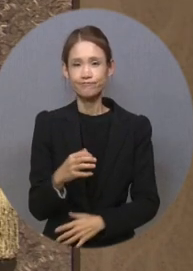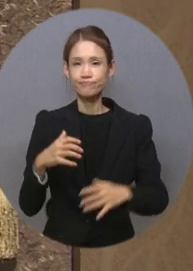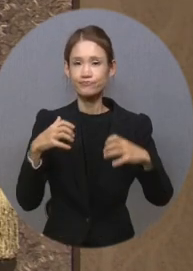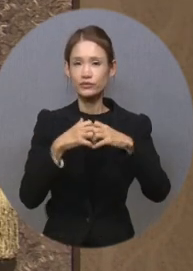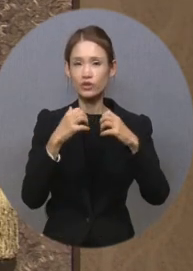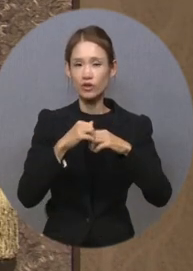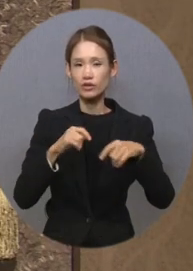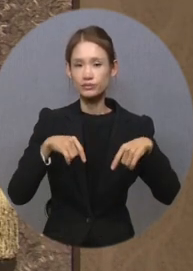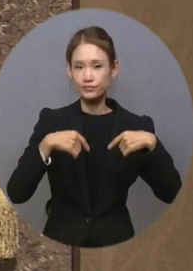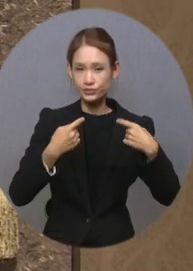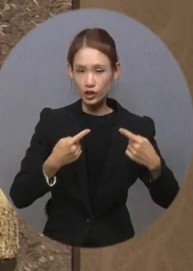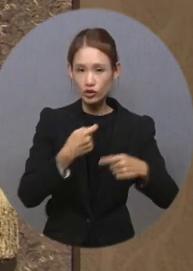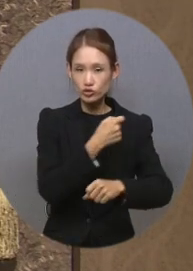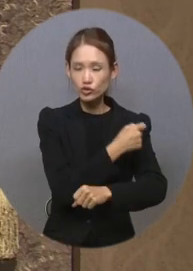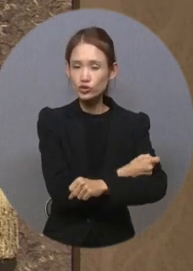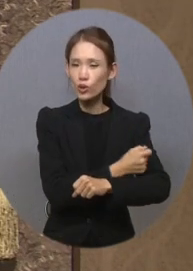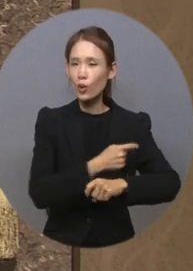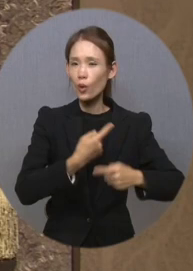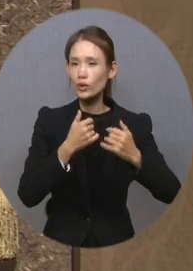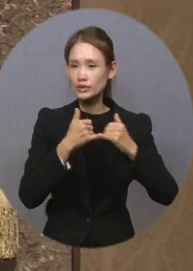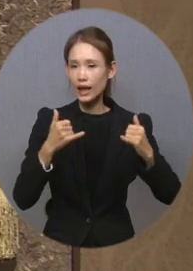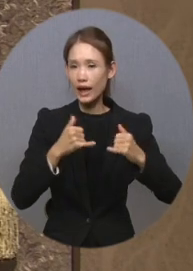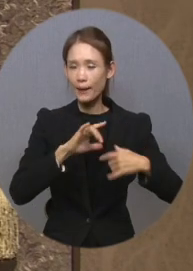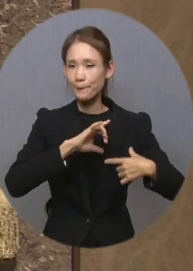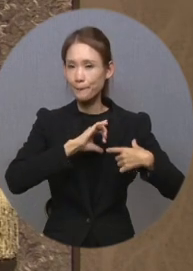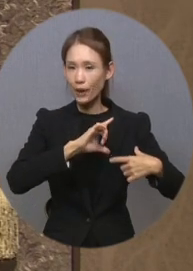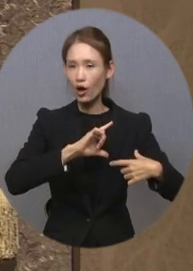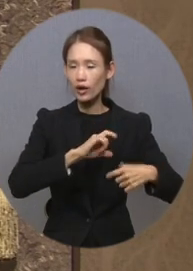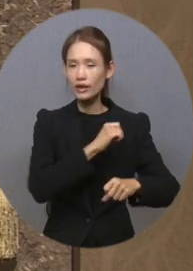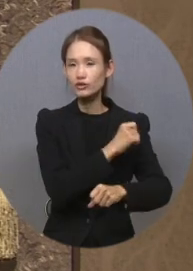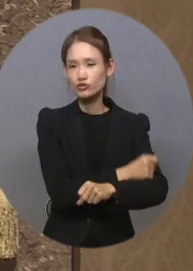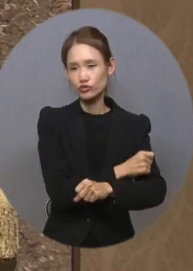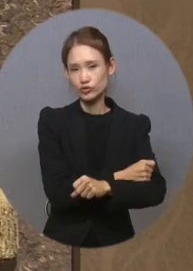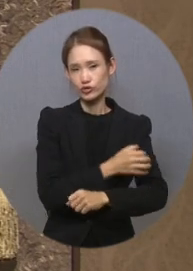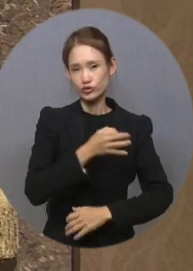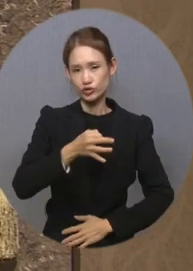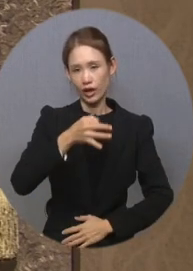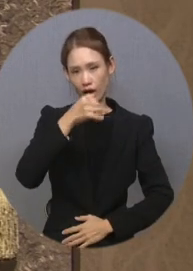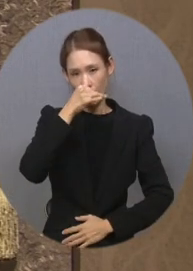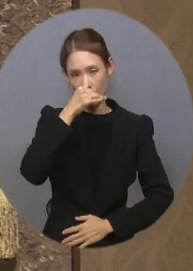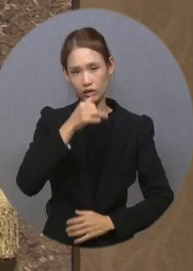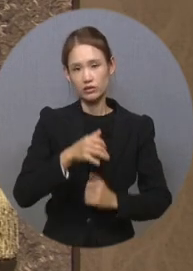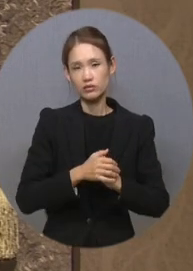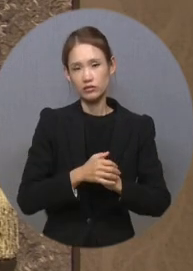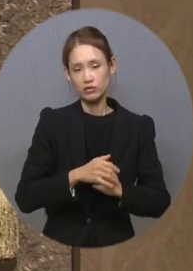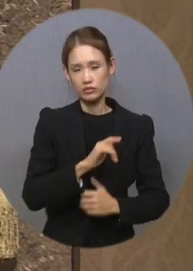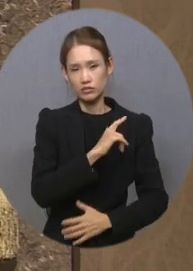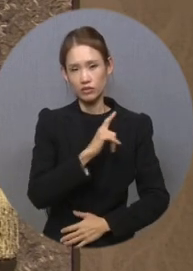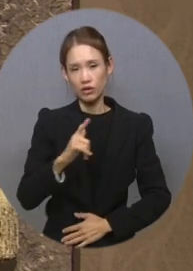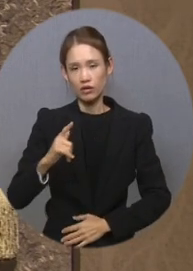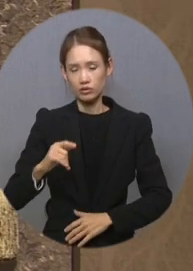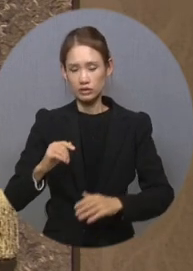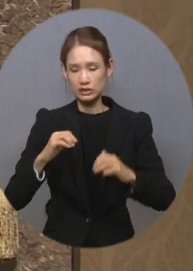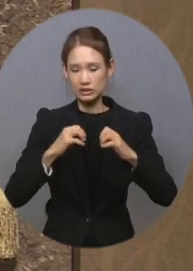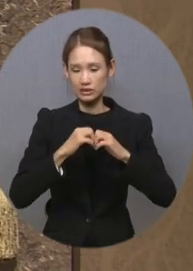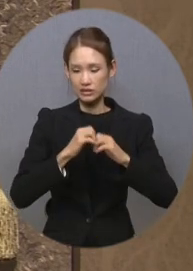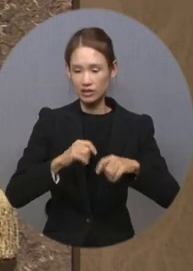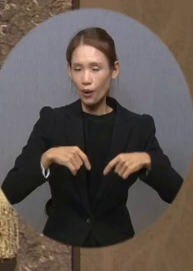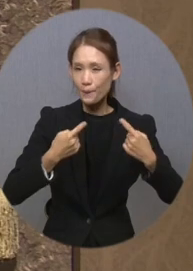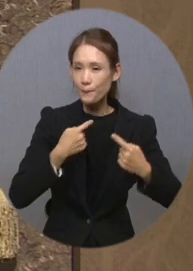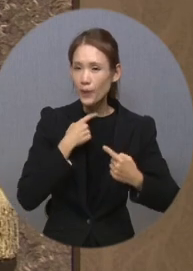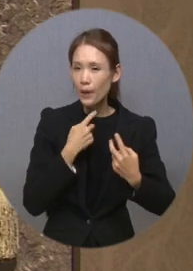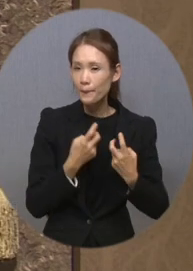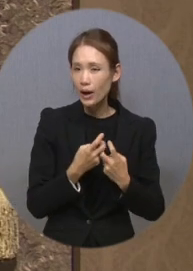유공자 명예수당이 있습니다. 예. 이게 여러 가지 그 참전했던 방법이나 그 시기에